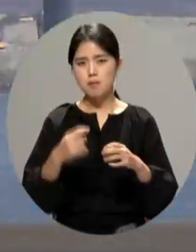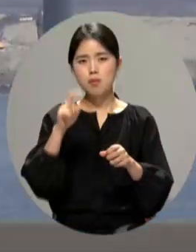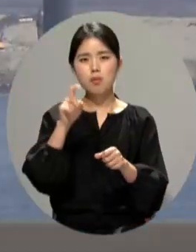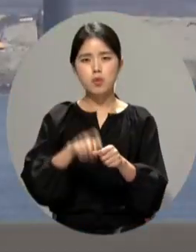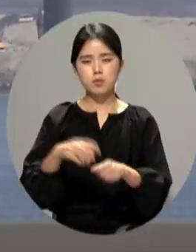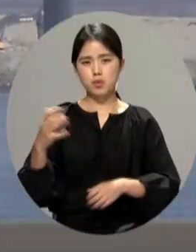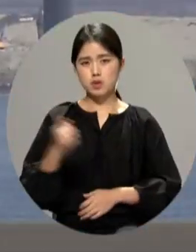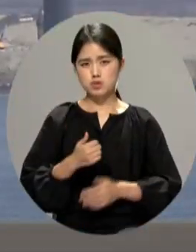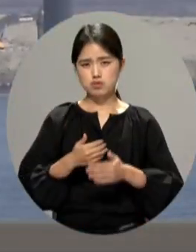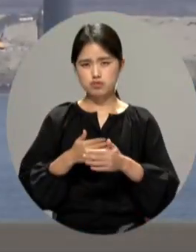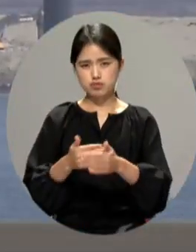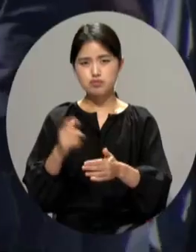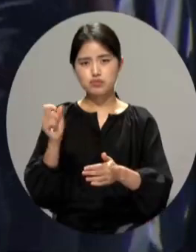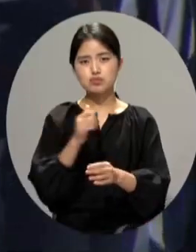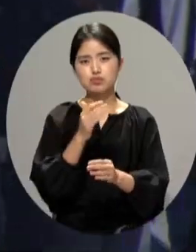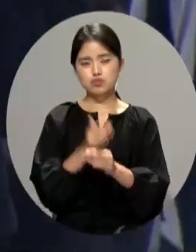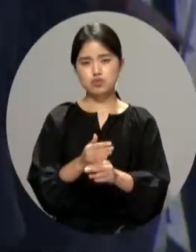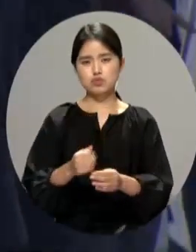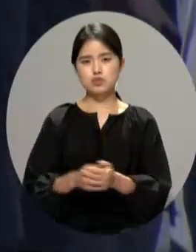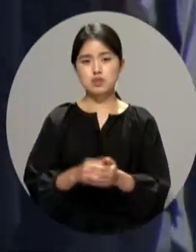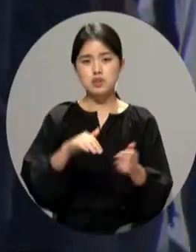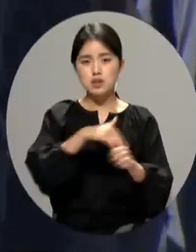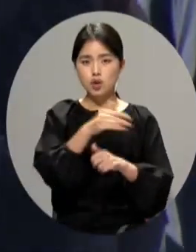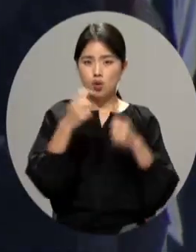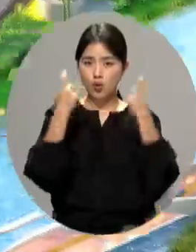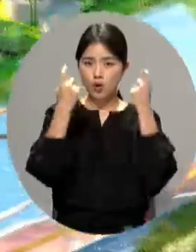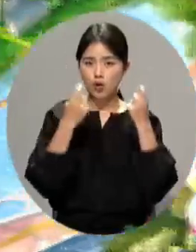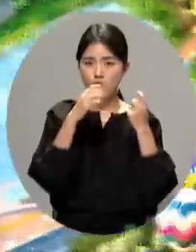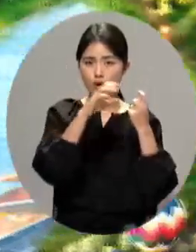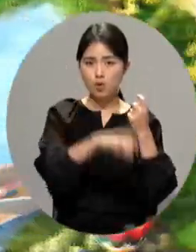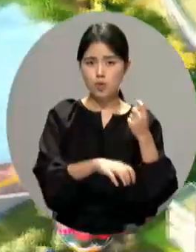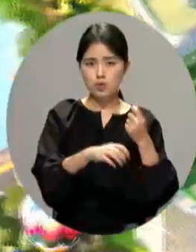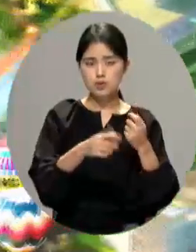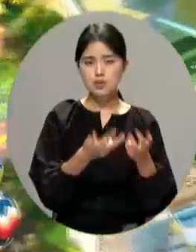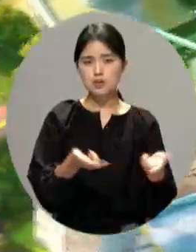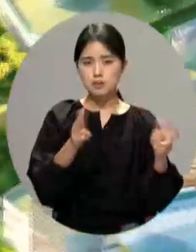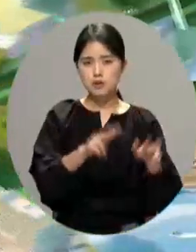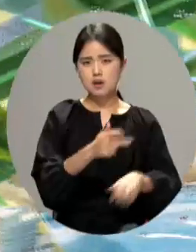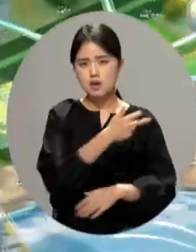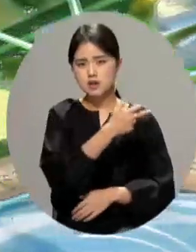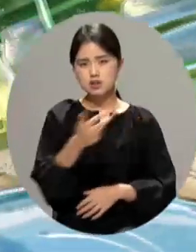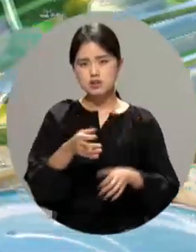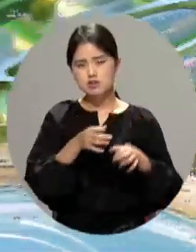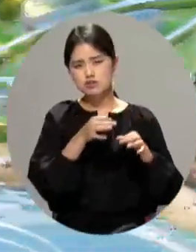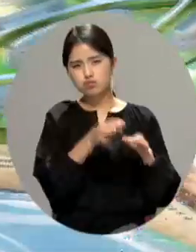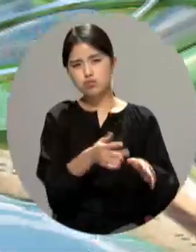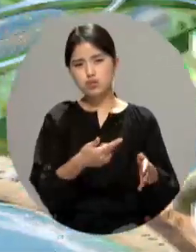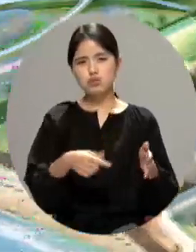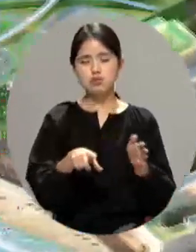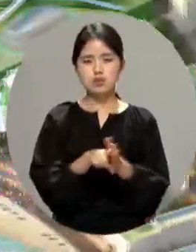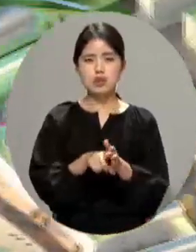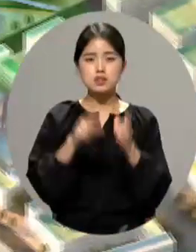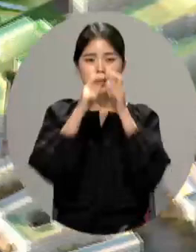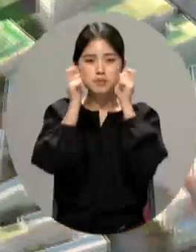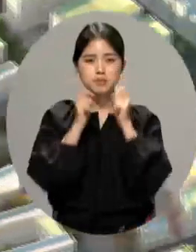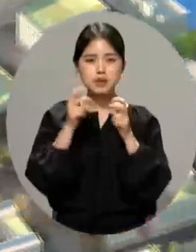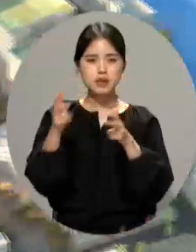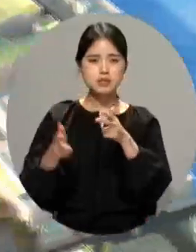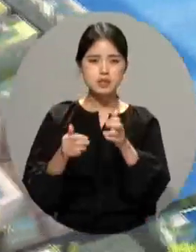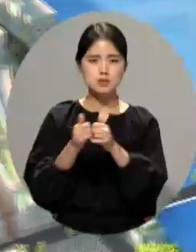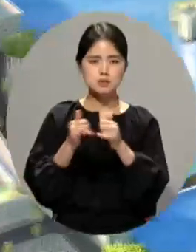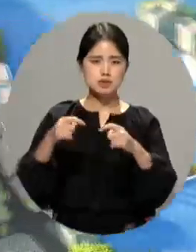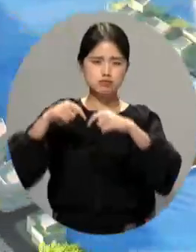속도를 내고 있습니다. 인근 관광 레저 용지는 테마파크 등 대규모 투자 유치를 위해 민간